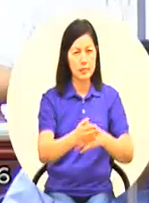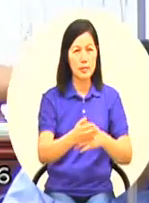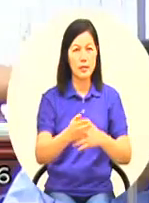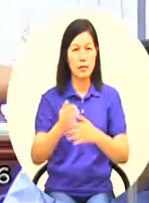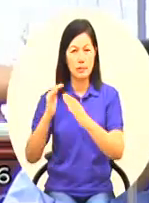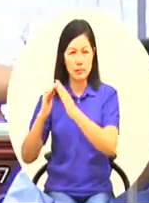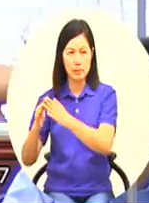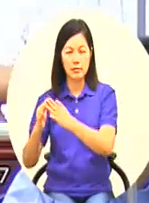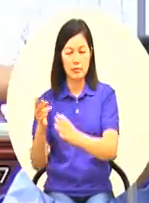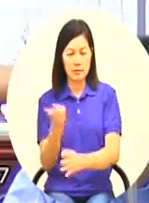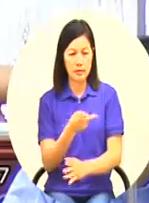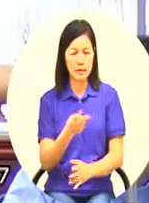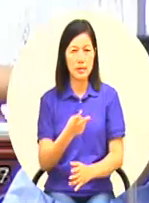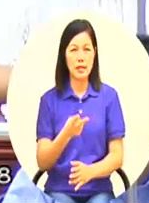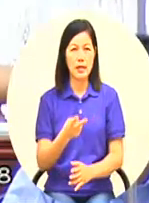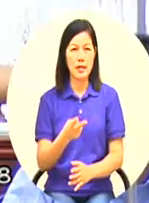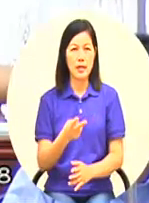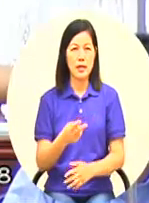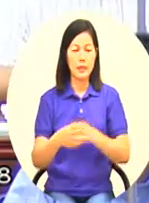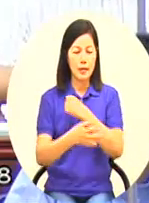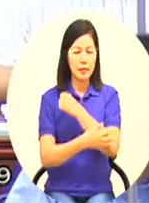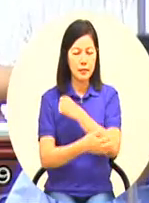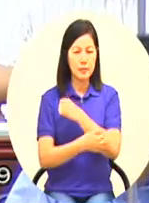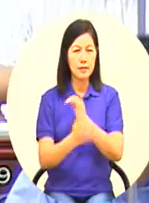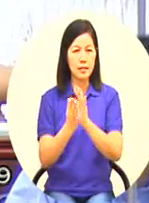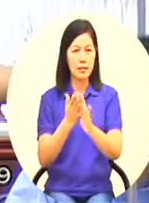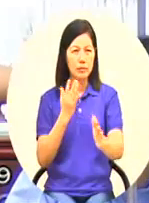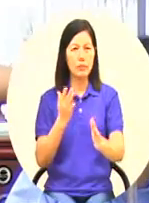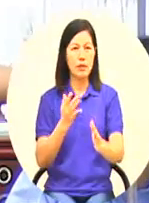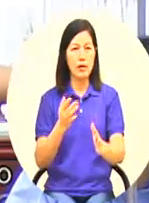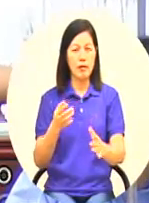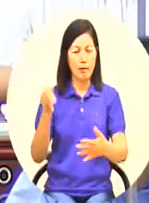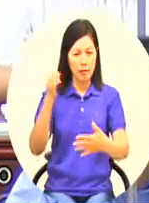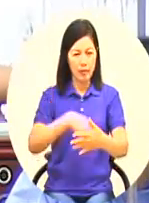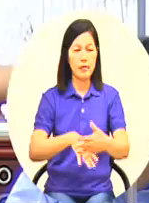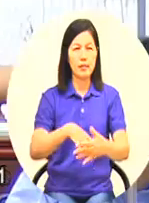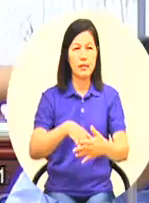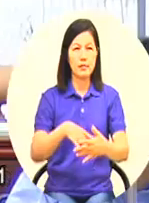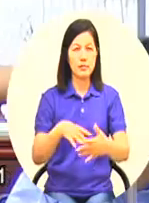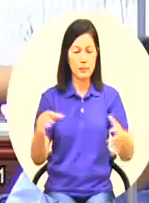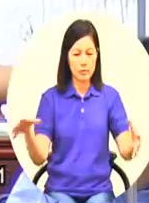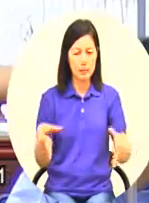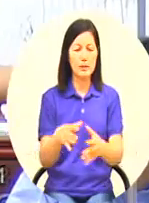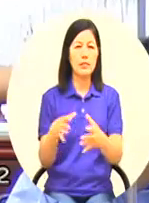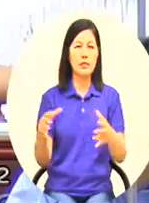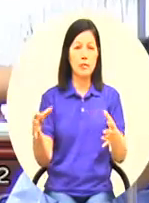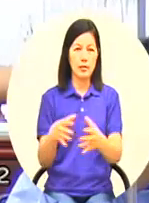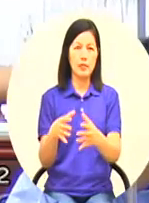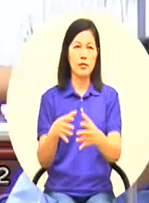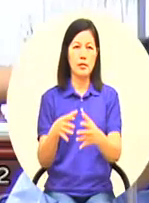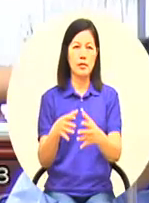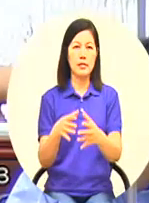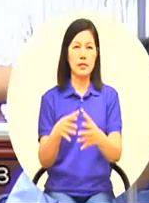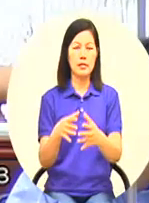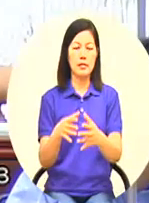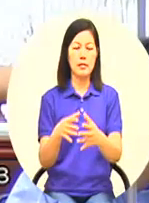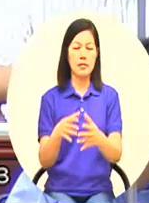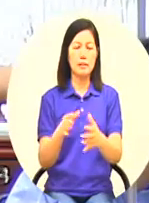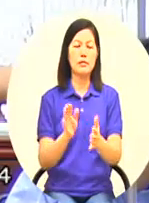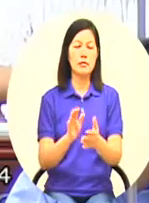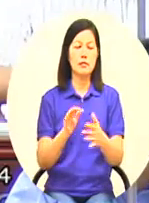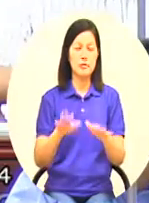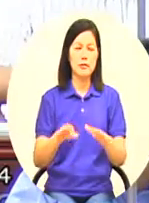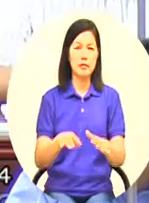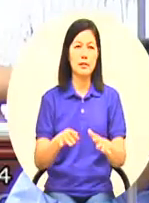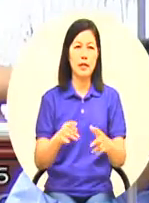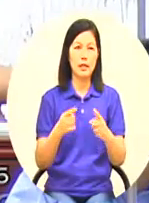原来的高雄市两个有多少的清洁队员的编制合起来，就是现在的人力啦，就是现在的人力那